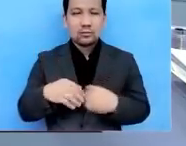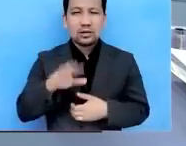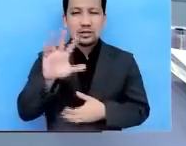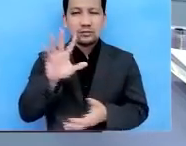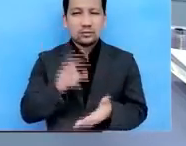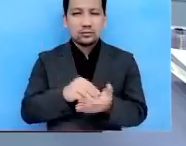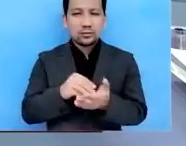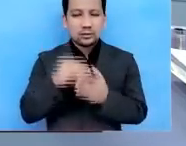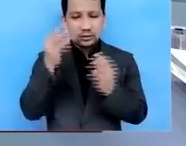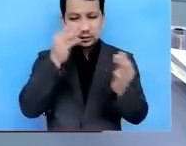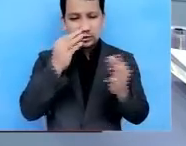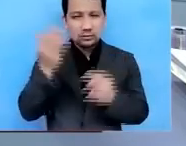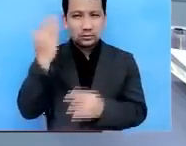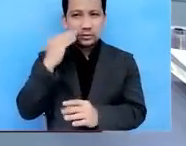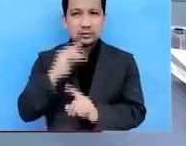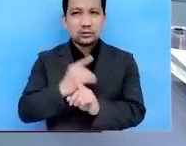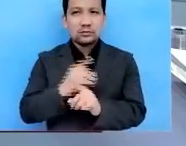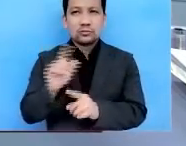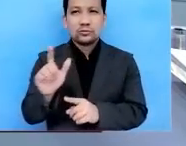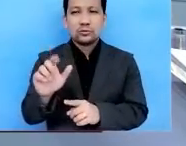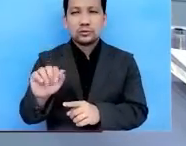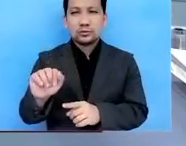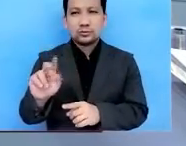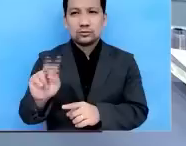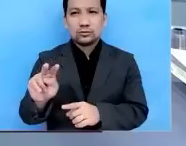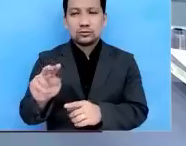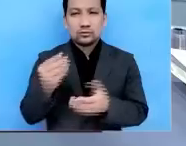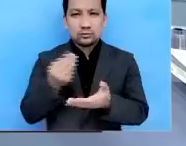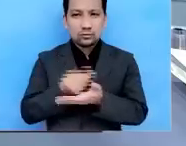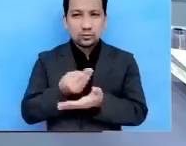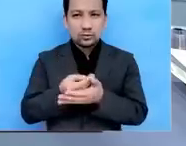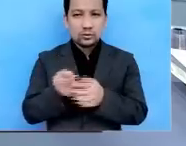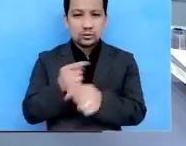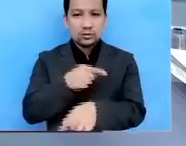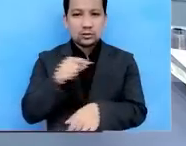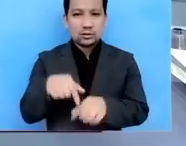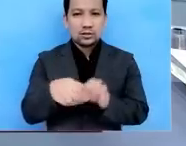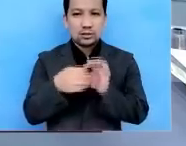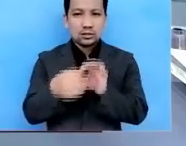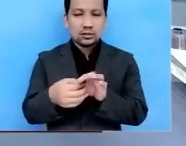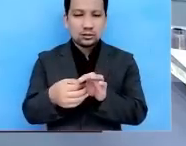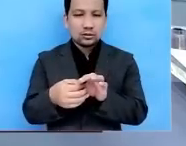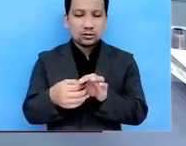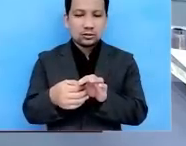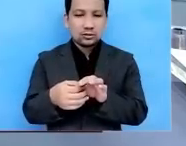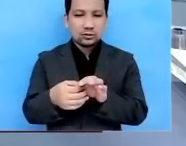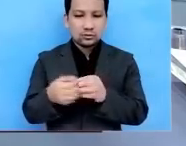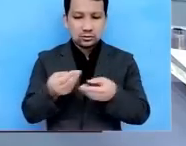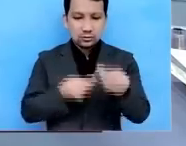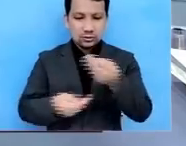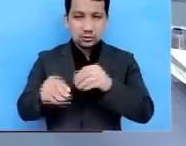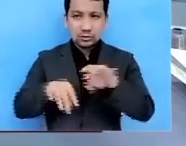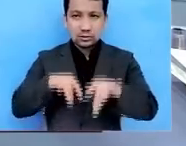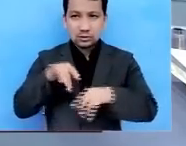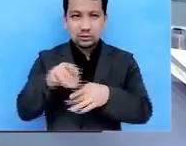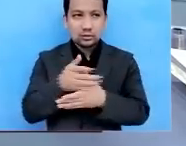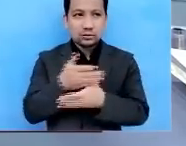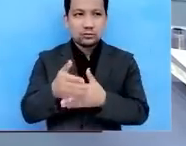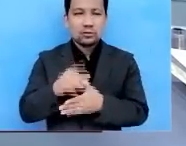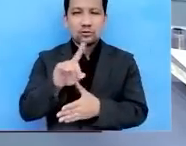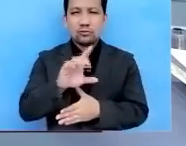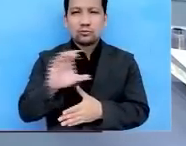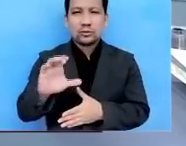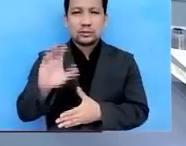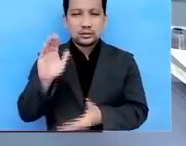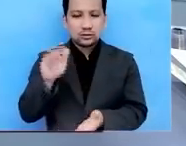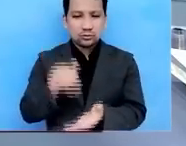drug money noong December 2012. Ang perang ito galing daw sa lingguhang tara o kontribusyon ng mga preso na